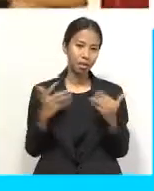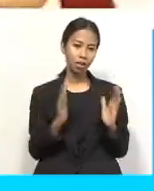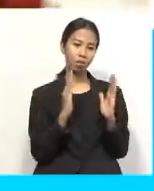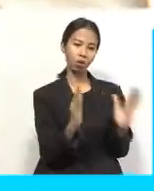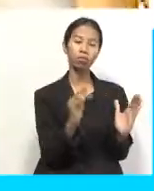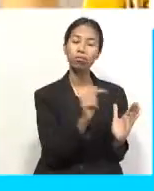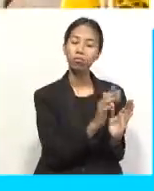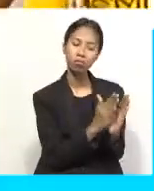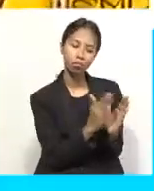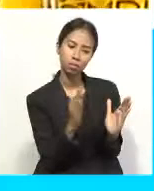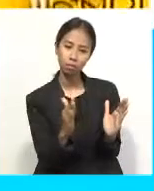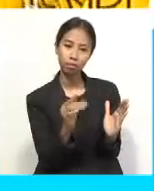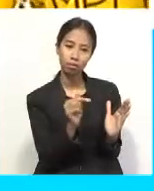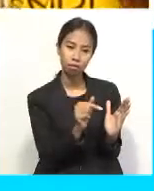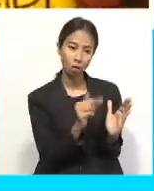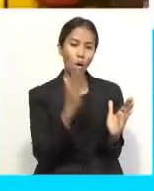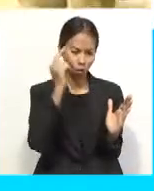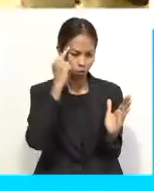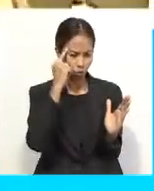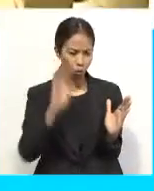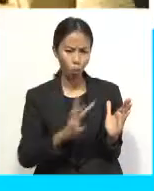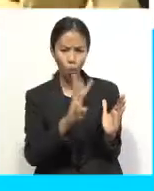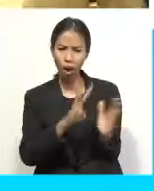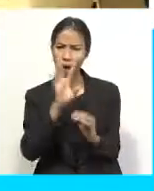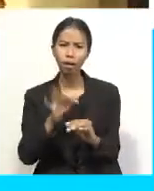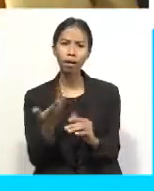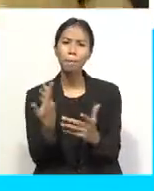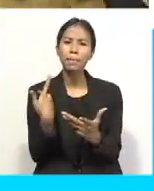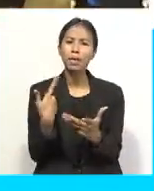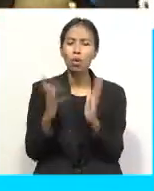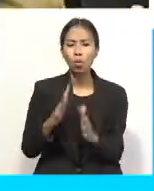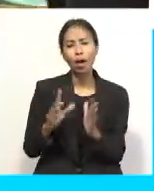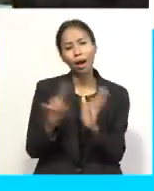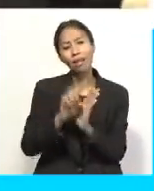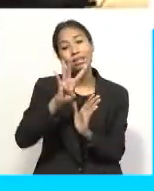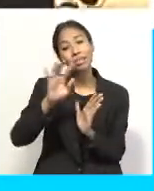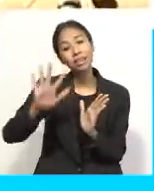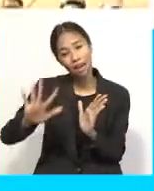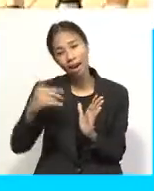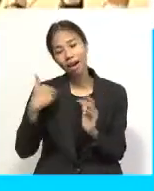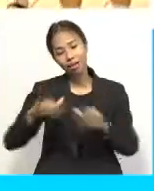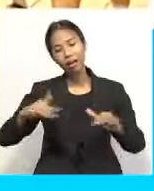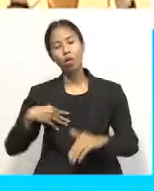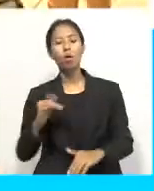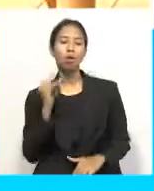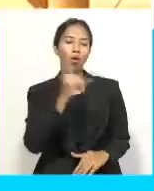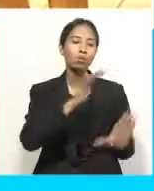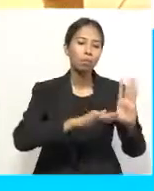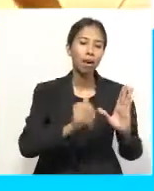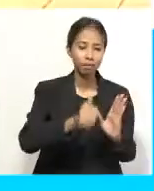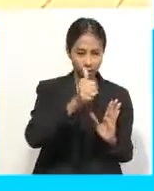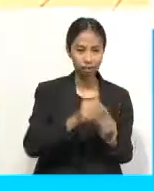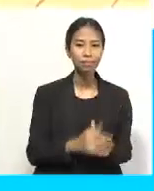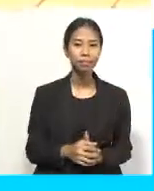ายขึ้นก็คืออย่างน้อยเนี่ยที่นั่งเรียนที่เหลืออยู่เนี่ยเด็กๆจะทราบกันในรอบที่4และรอบที่5ก็ยังมีโอกาสที่จะสอบเข้าศึกษาต่อในช่วงเวลานั้น